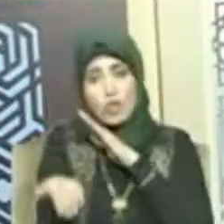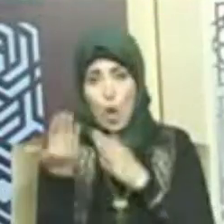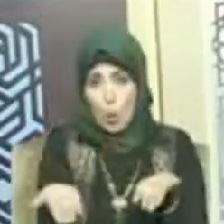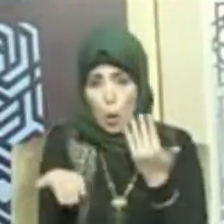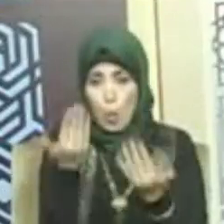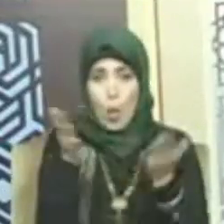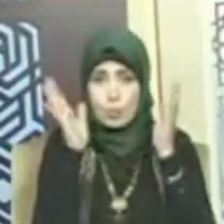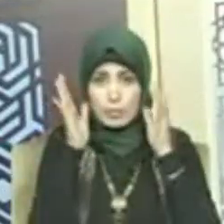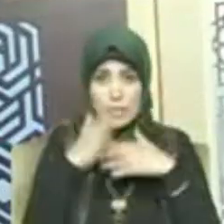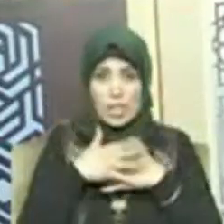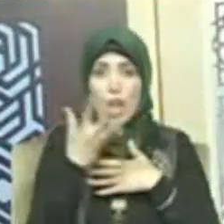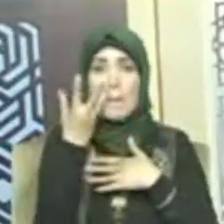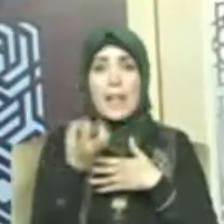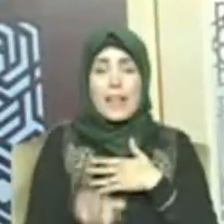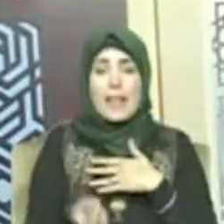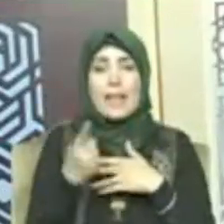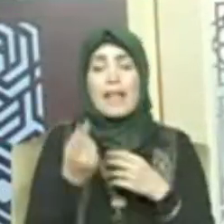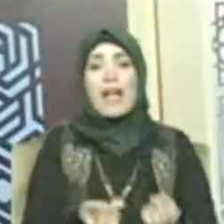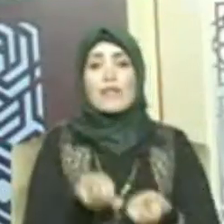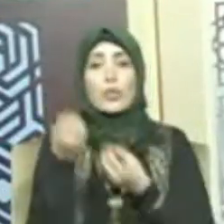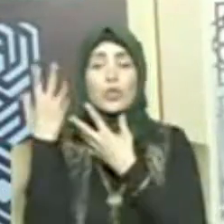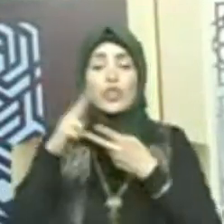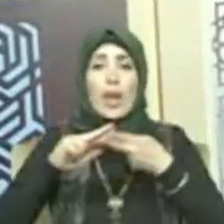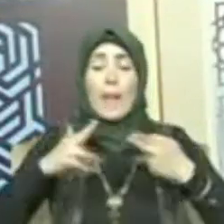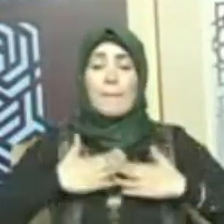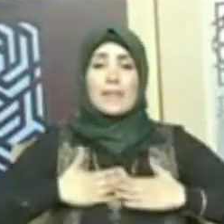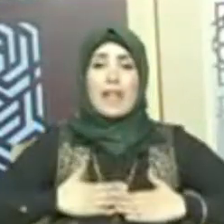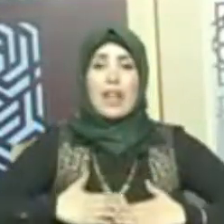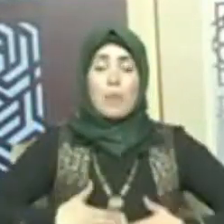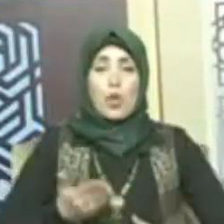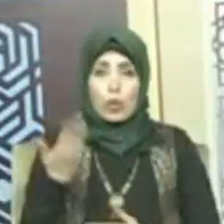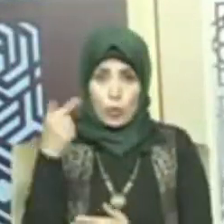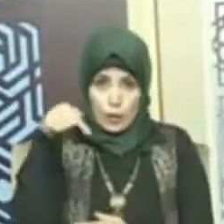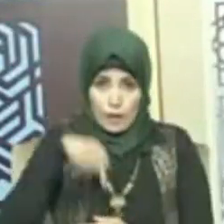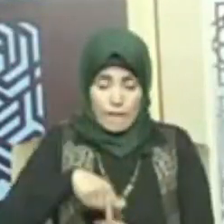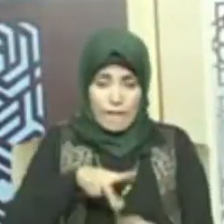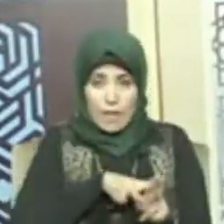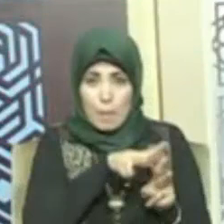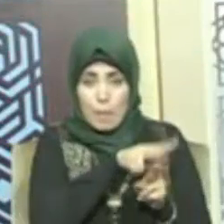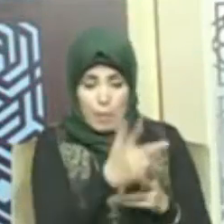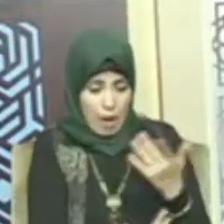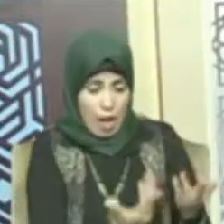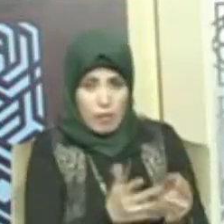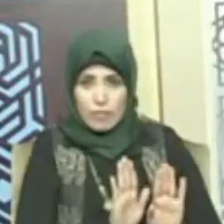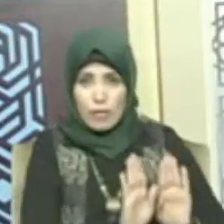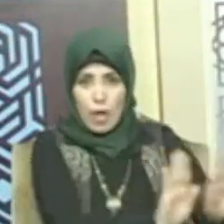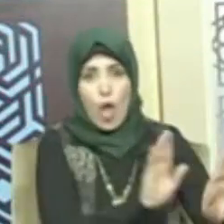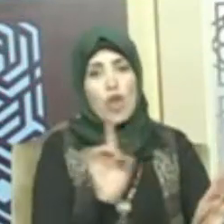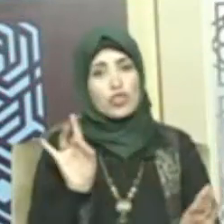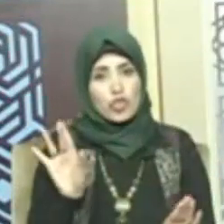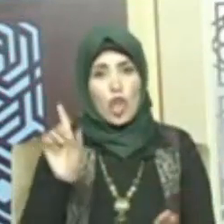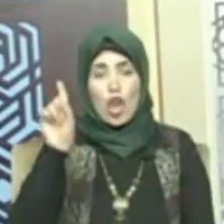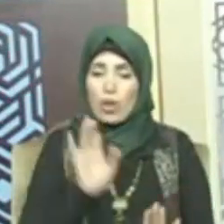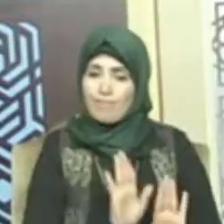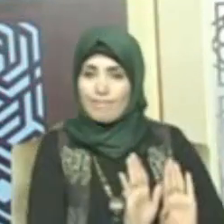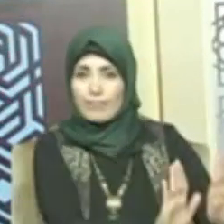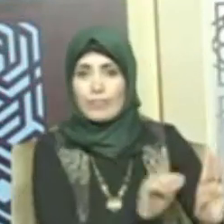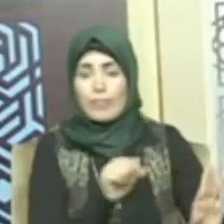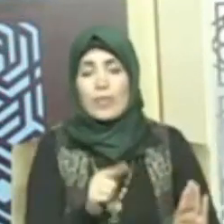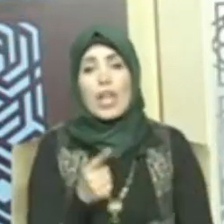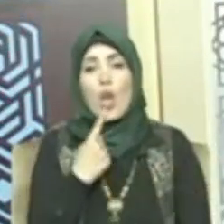القيام، تدخلوا الجنة بسلام وتكونوا فيه من العتقاء بإذن الله. ثم